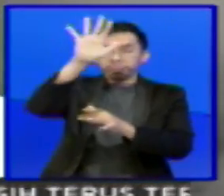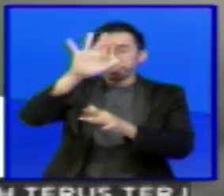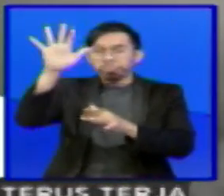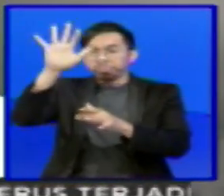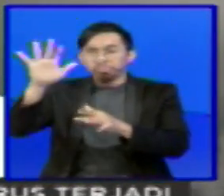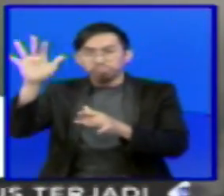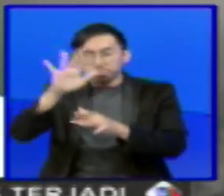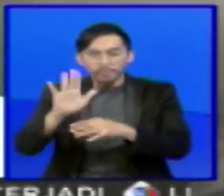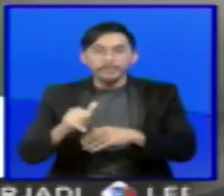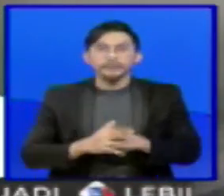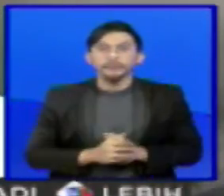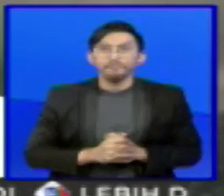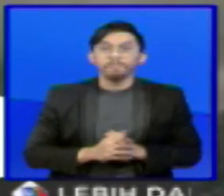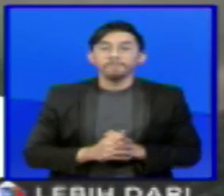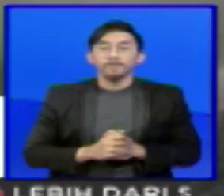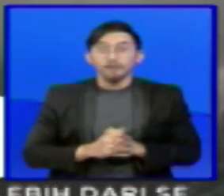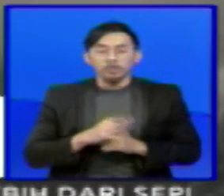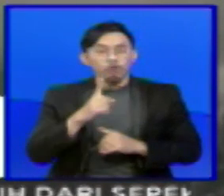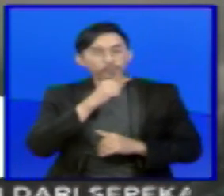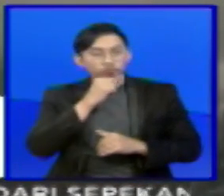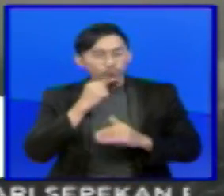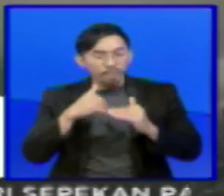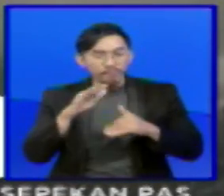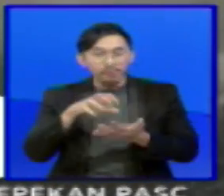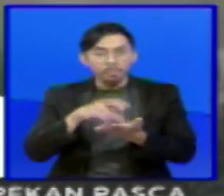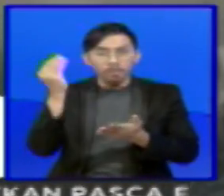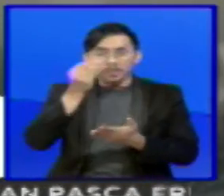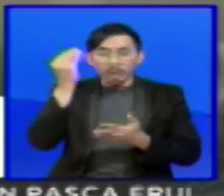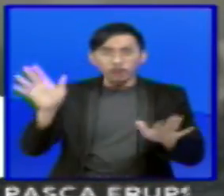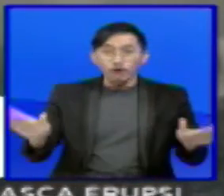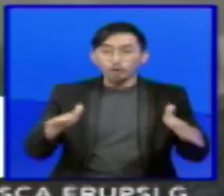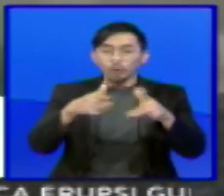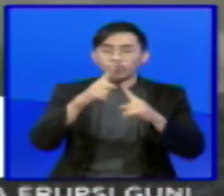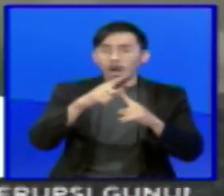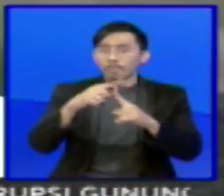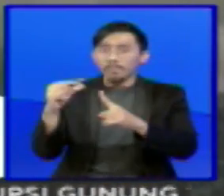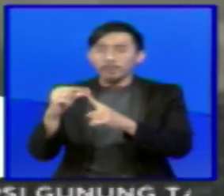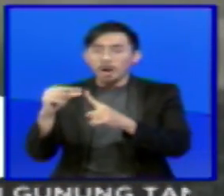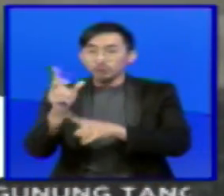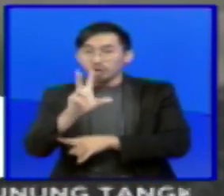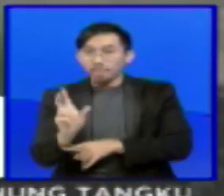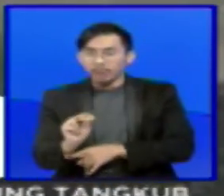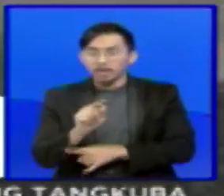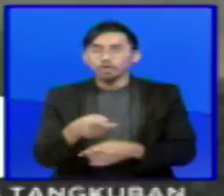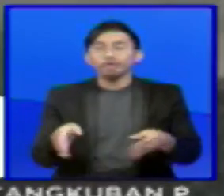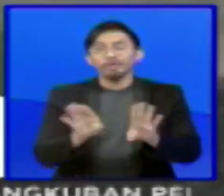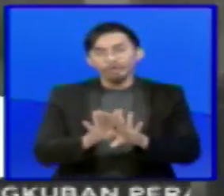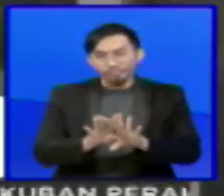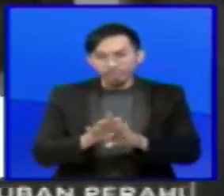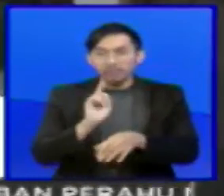Sudah lebih dari satu pekan, lokasi wisata Gunung Tangkuban Parahu di Bandung Barat, Jawa Barat ditutup akibat erupsi.